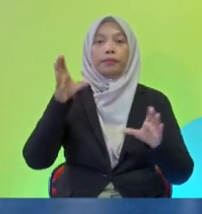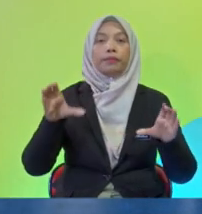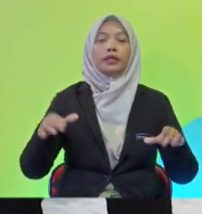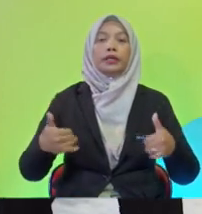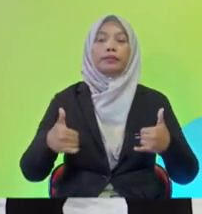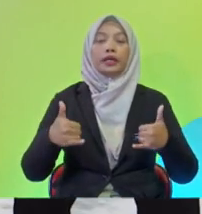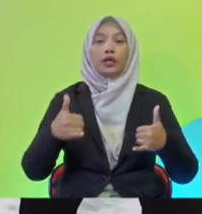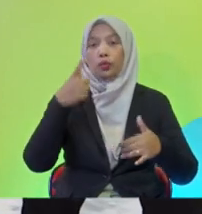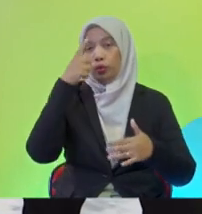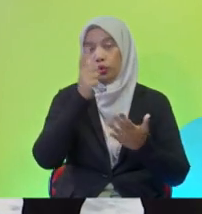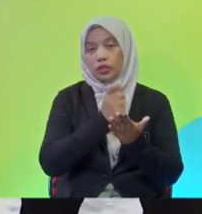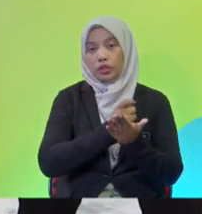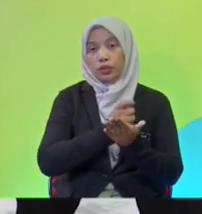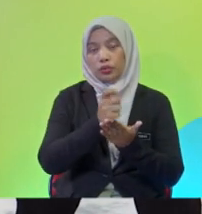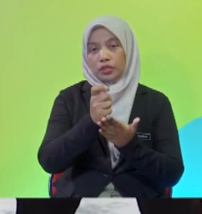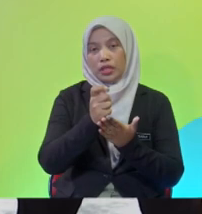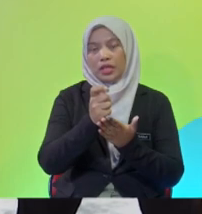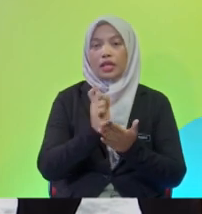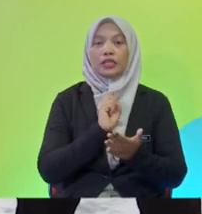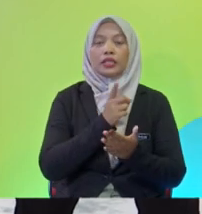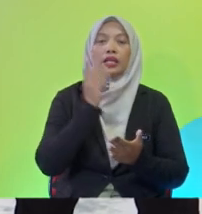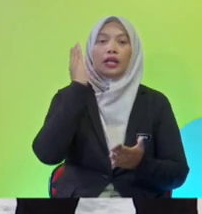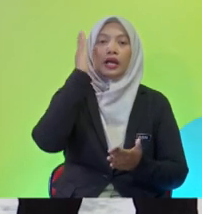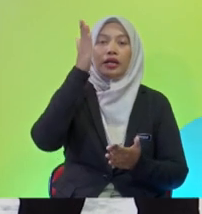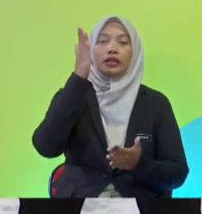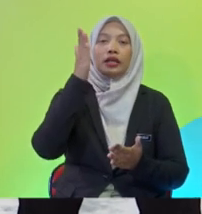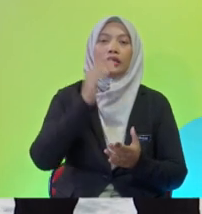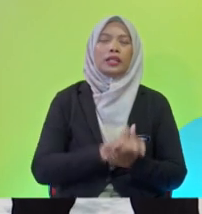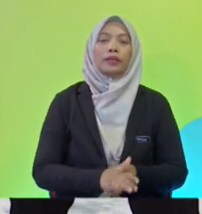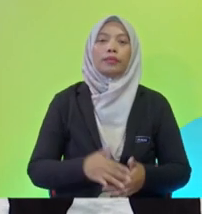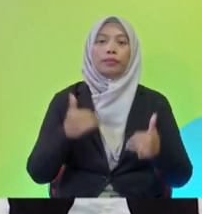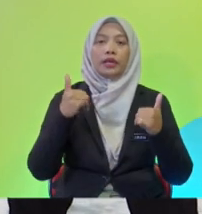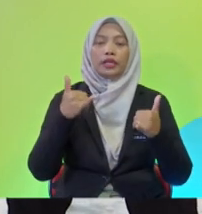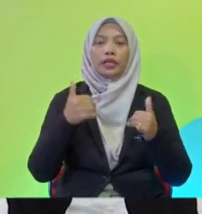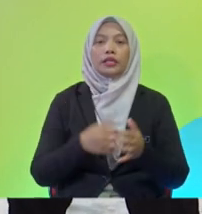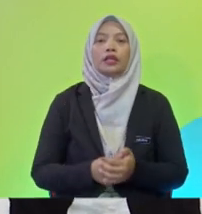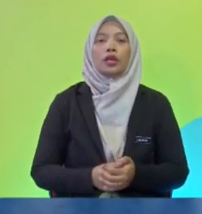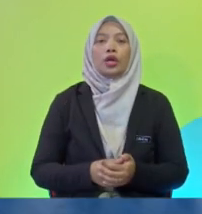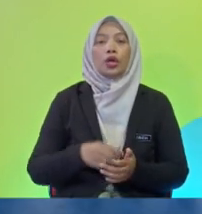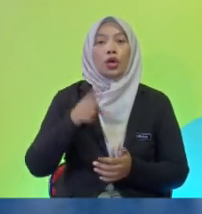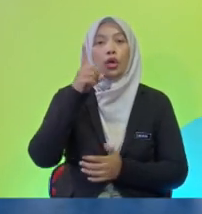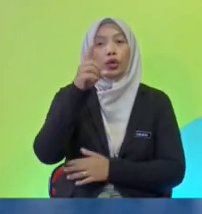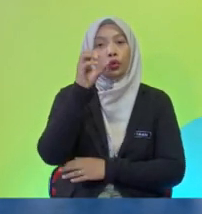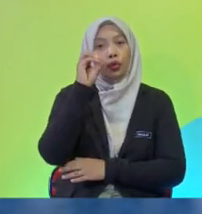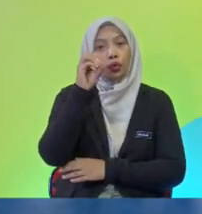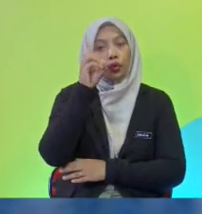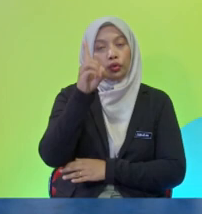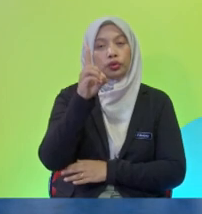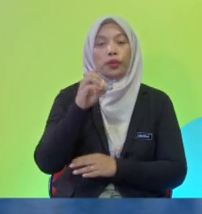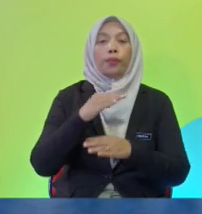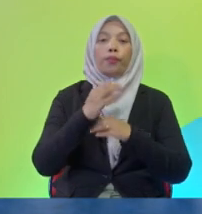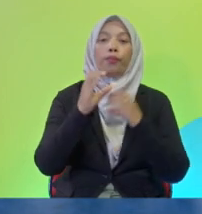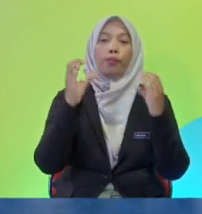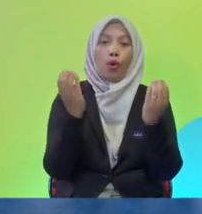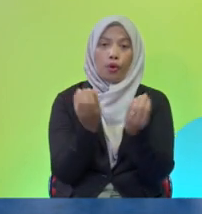Okey, selepas ni untuk meneruskan sesi pembelajaran kita, kita akan melakukan sedikit permainan dodgeball. Baru nampak macam mana pembelajaran kita pada hari ini.